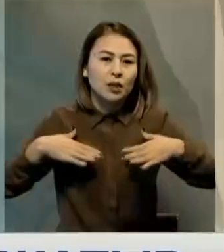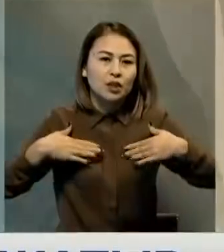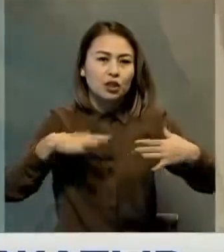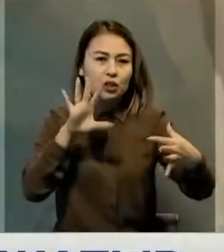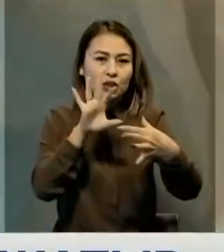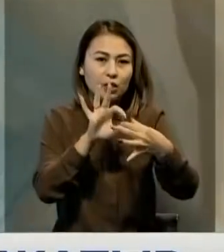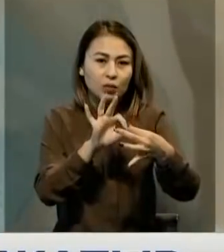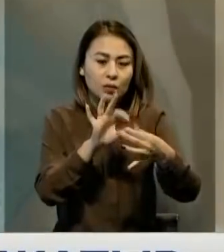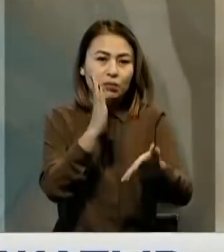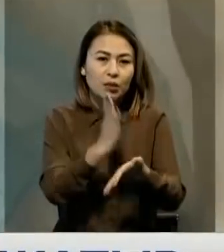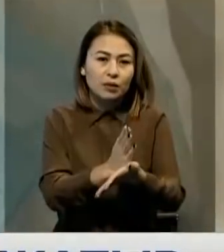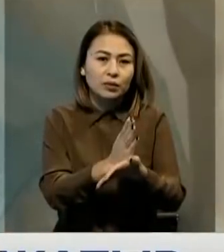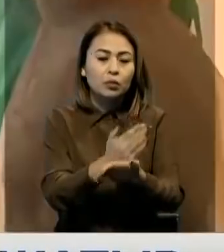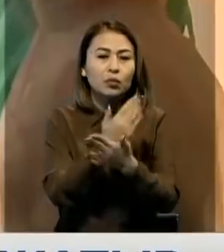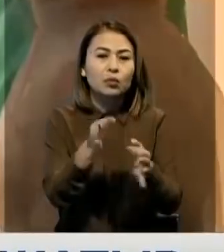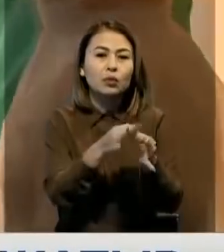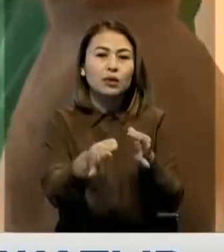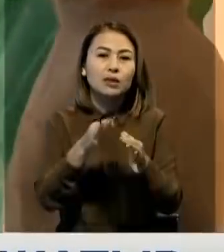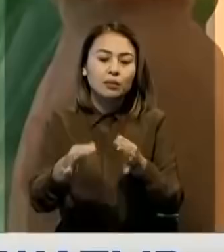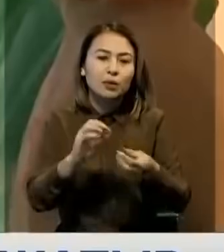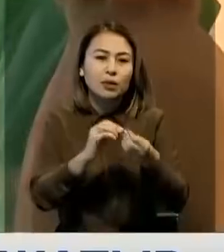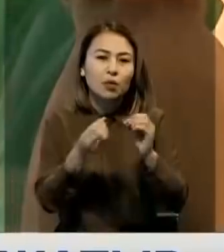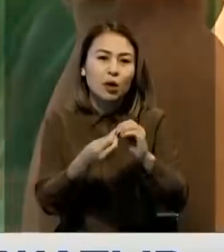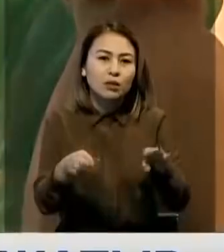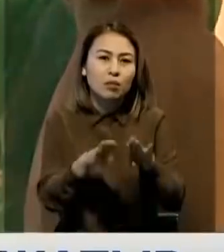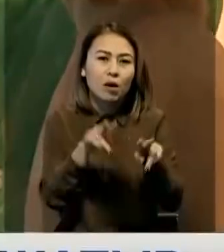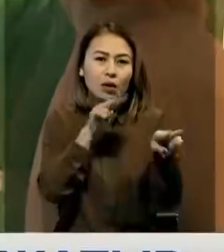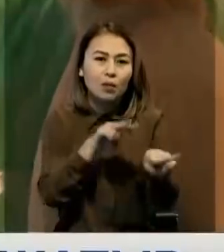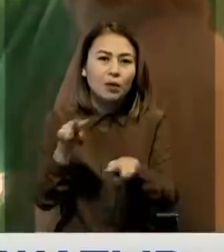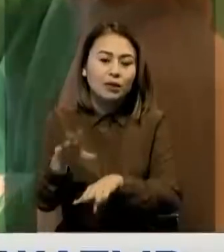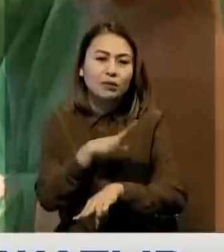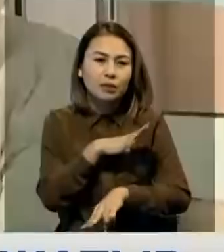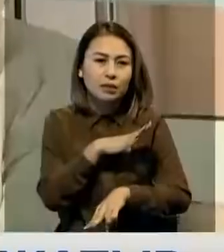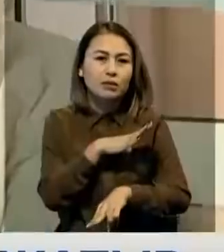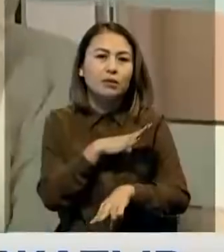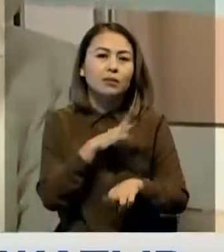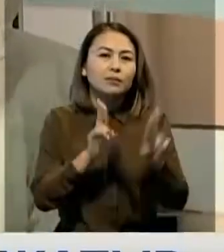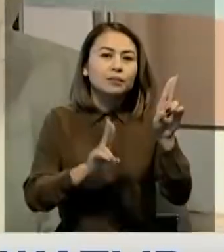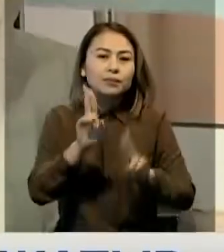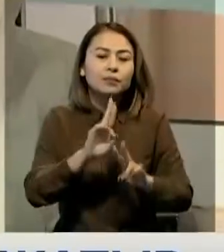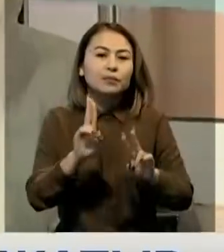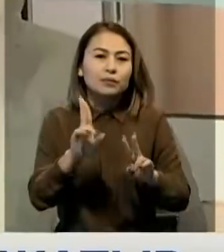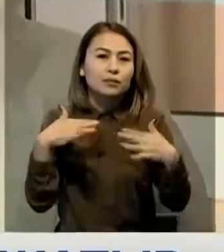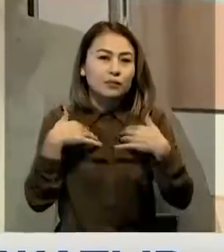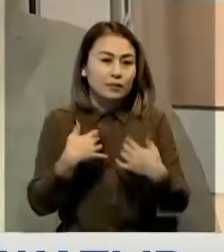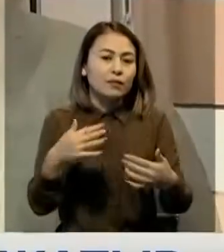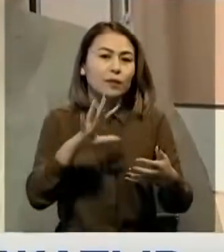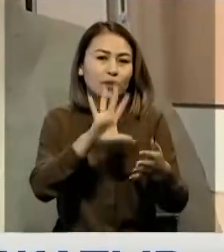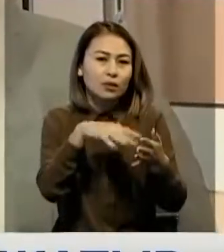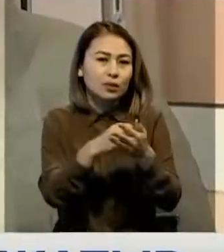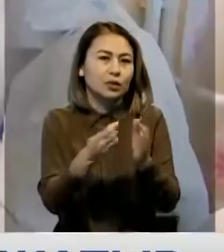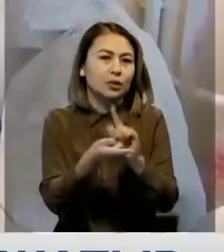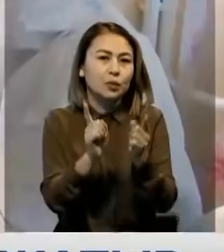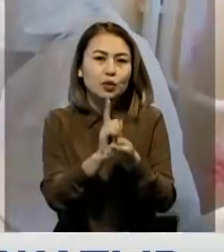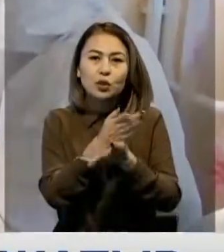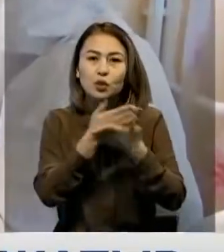өкпені жасанды желдету аппаратына қосылған. Өңірлердегі эпидемиологиялық ахуалды бағалау матрицасында да өкінішке қарай әзірге еш